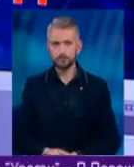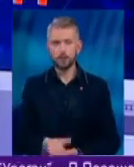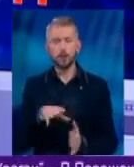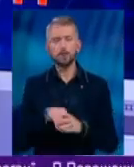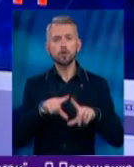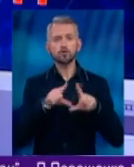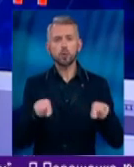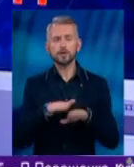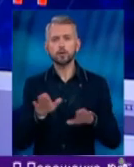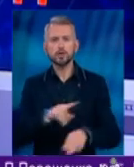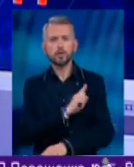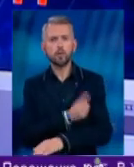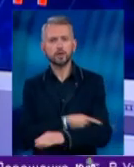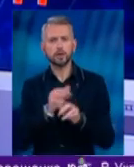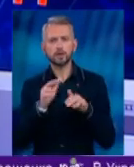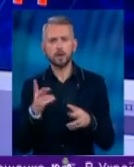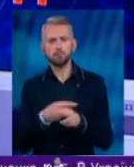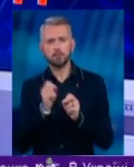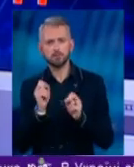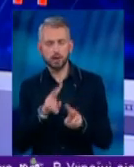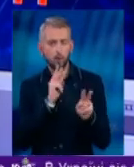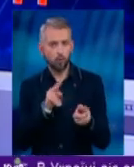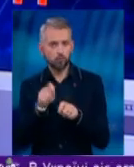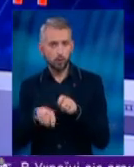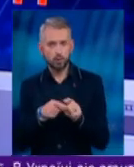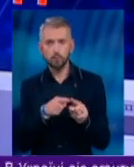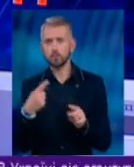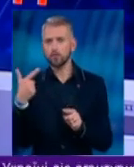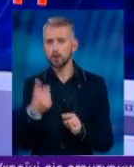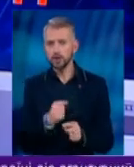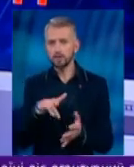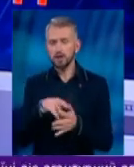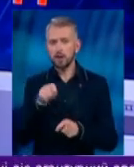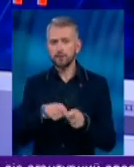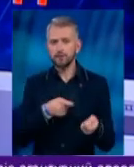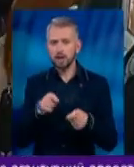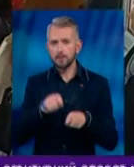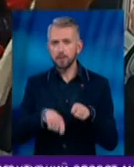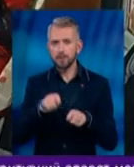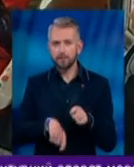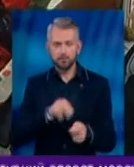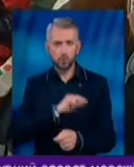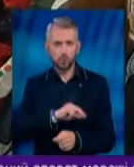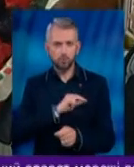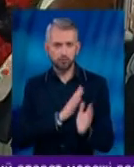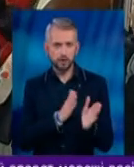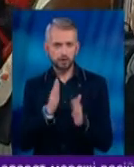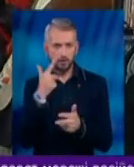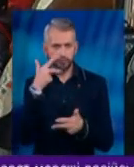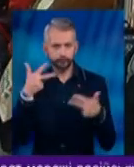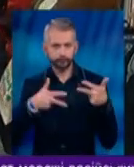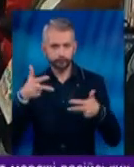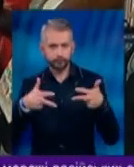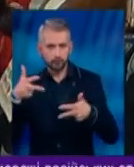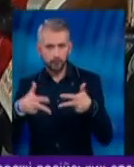У школах і садочках посилять заходи безпеки і контроль. Протягом 2 тижнів міська влада перевірить справність роботи систем відеоспостереження у